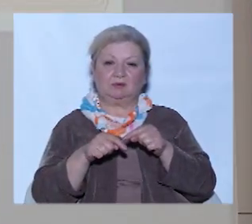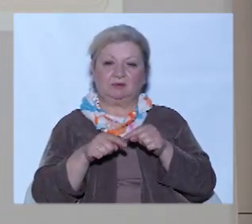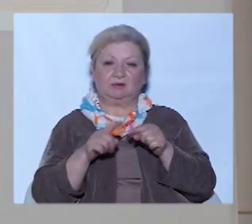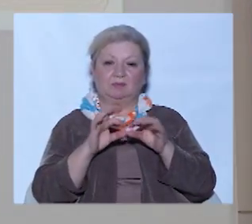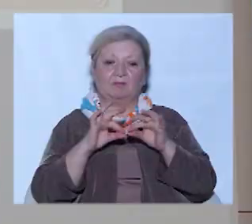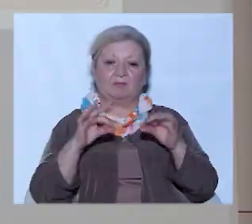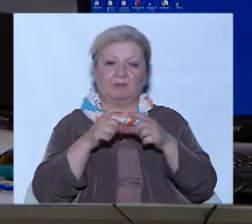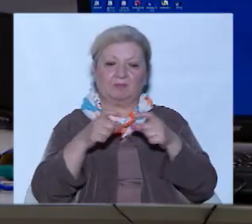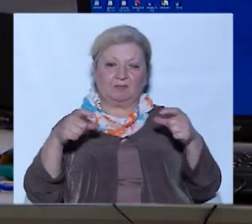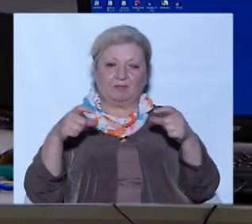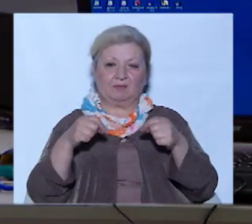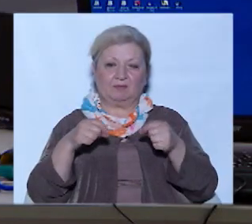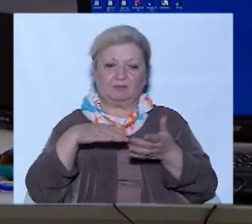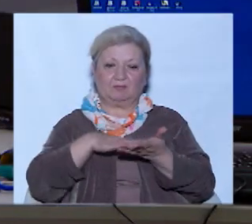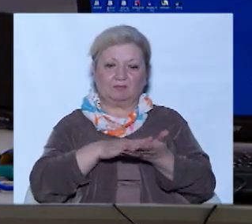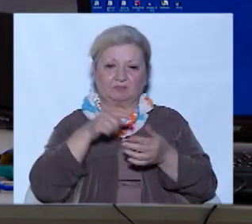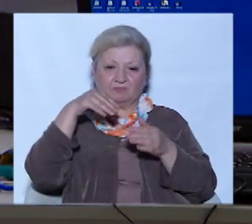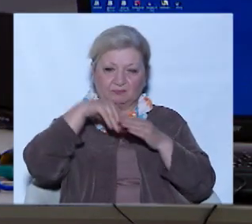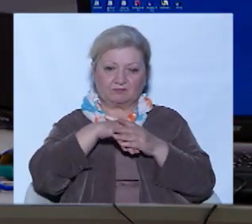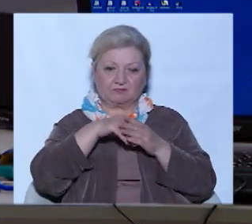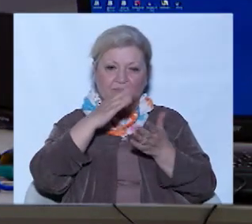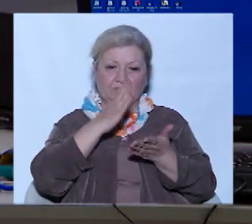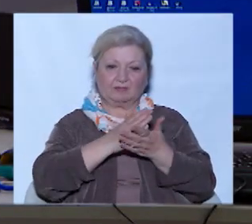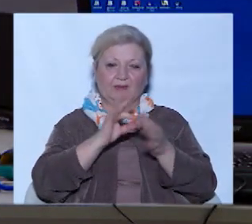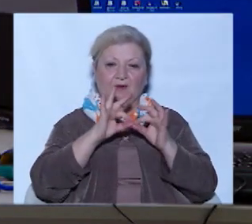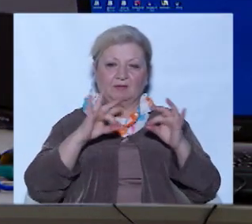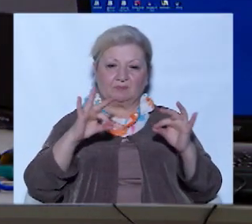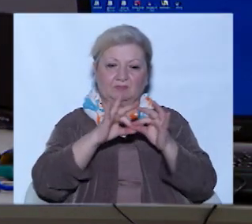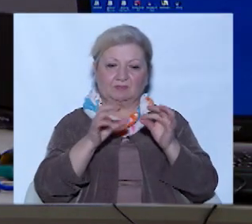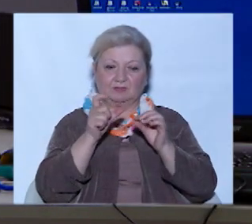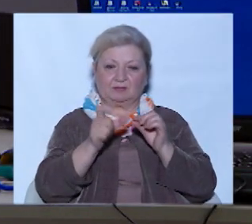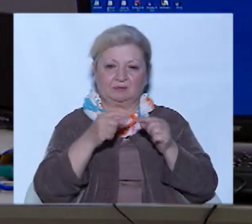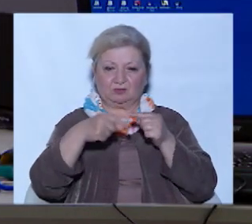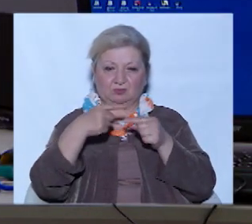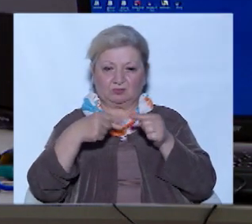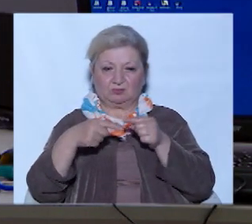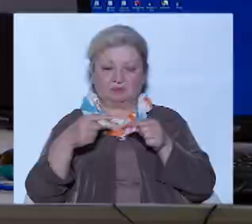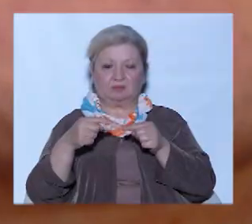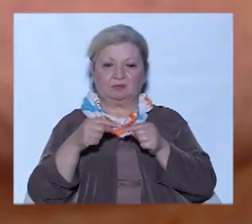არის ბარათი, რას წარმოადგენს, ხო? მასში არის ასეთი ფტყელი კოჭა.